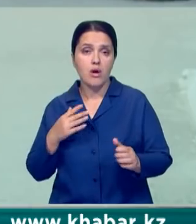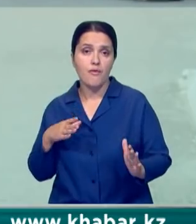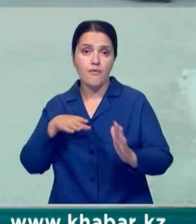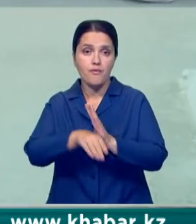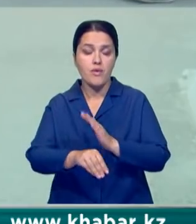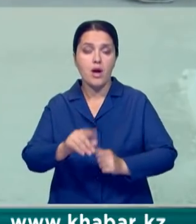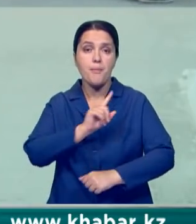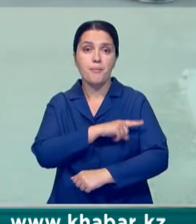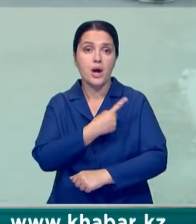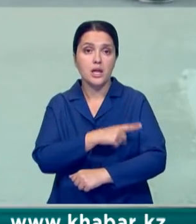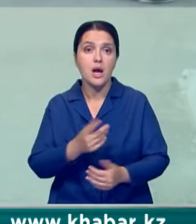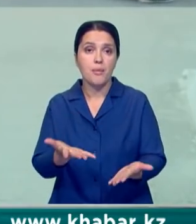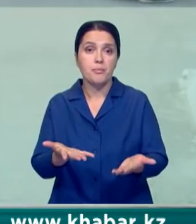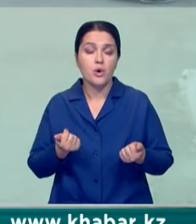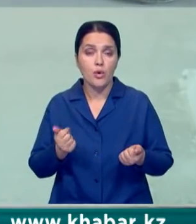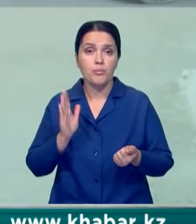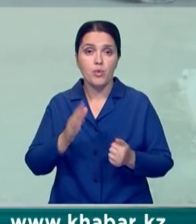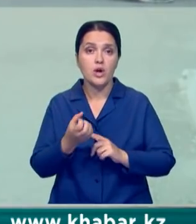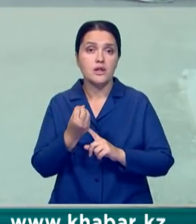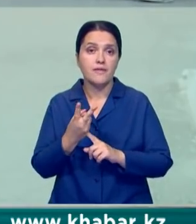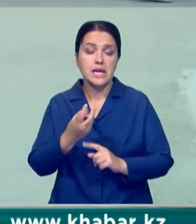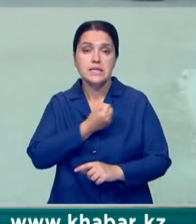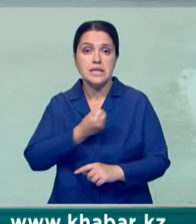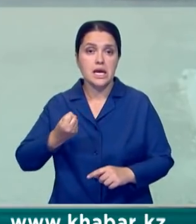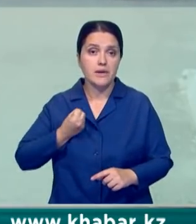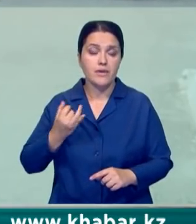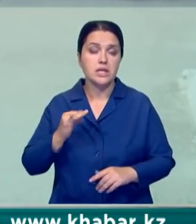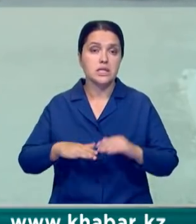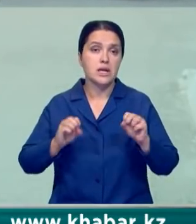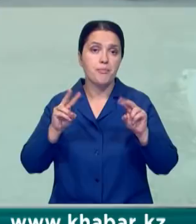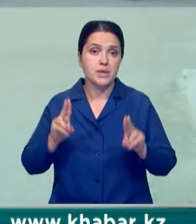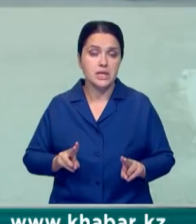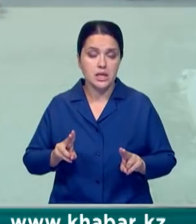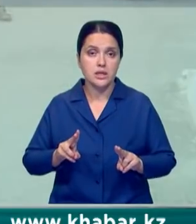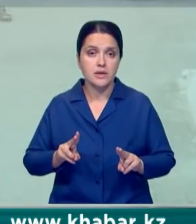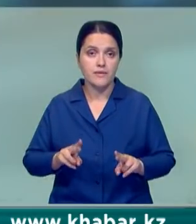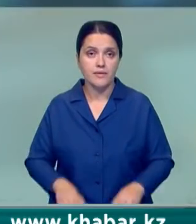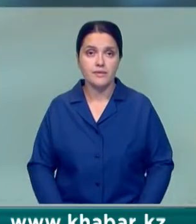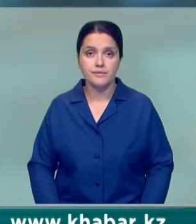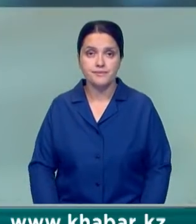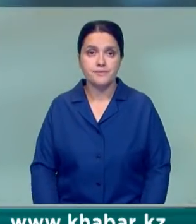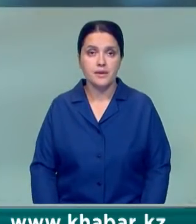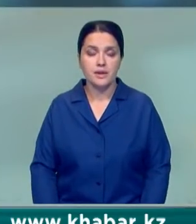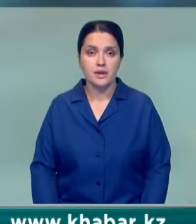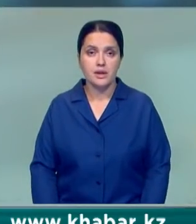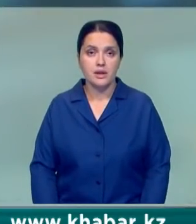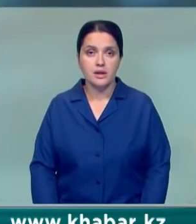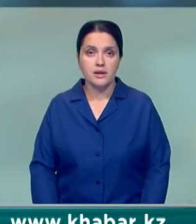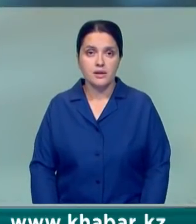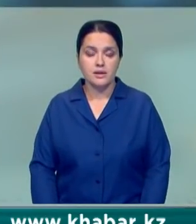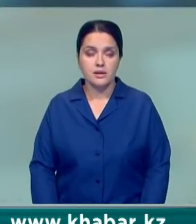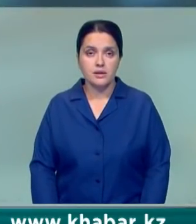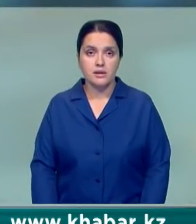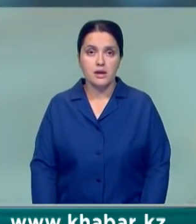поликлинике пациента и прием будут вести 12 терапевтов и специалистов узкого профиля и вернемся к ситуации в городе